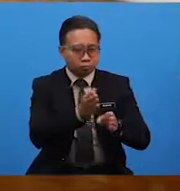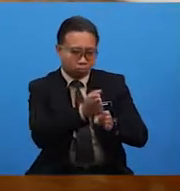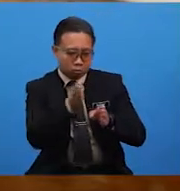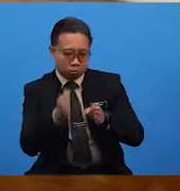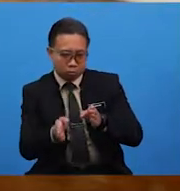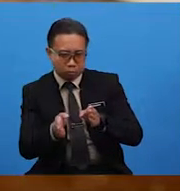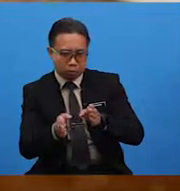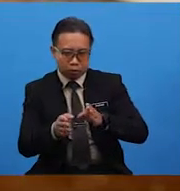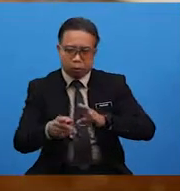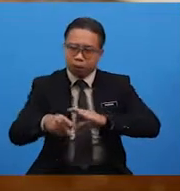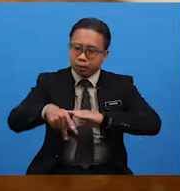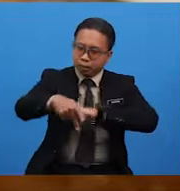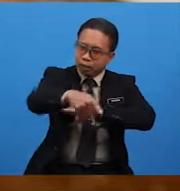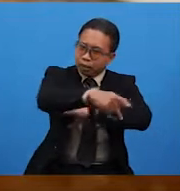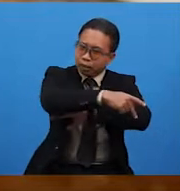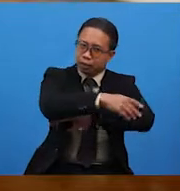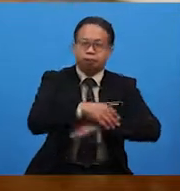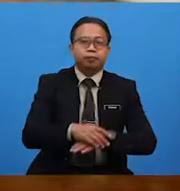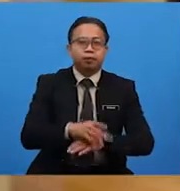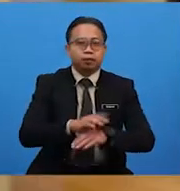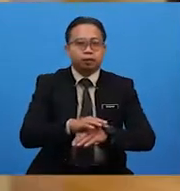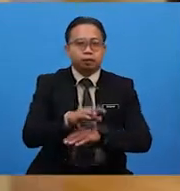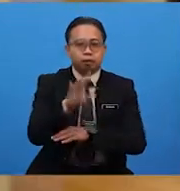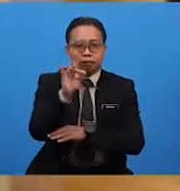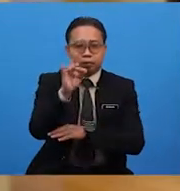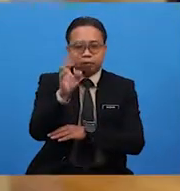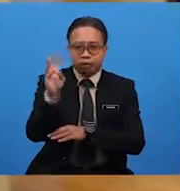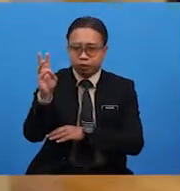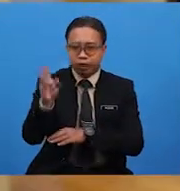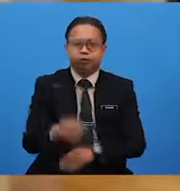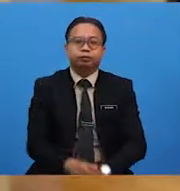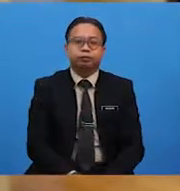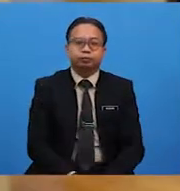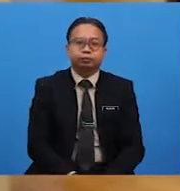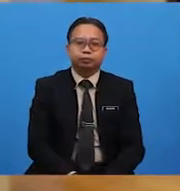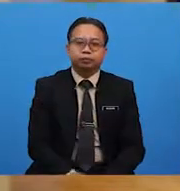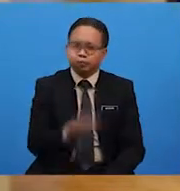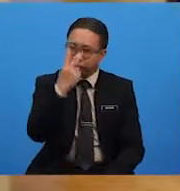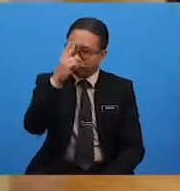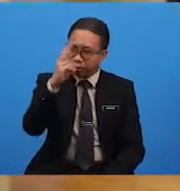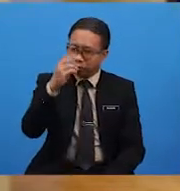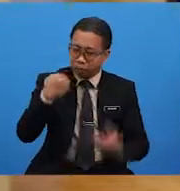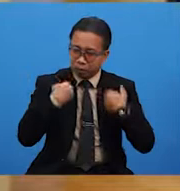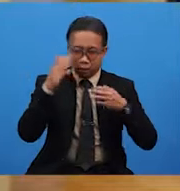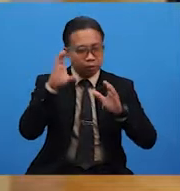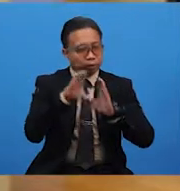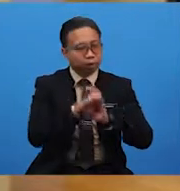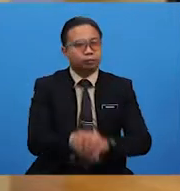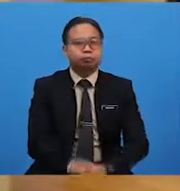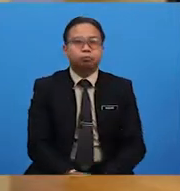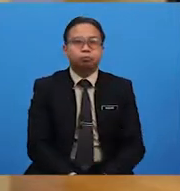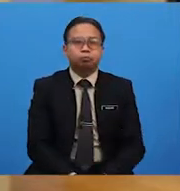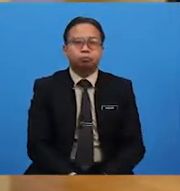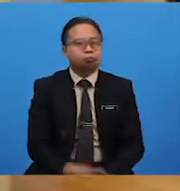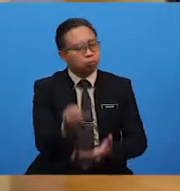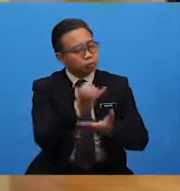morytania padlyma julai 1816 nampak Terkesan di orang bergairah tadi pada gambaran itu lonceng menarik